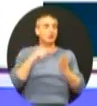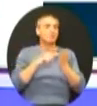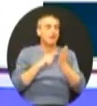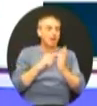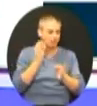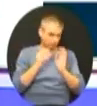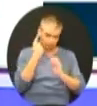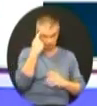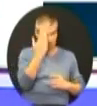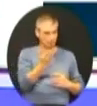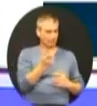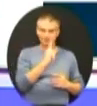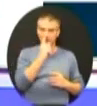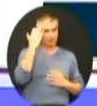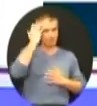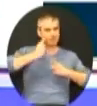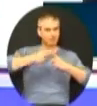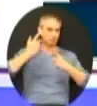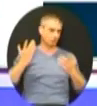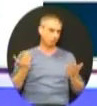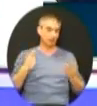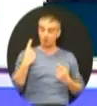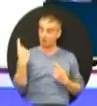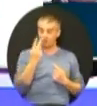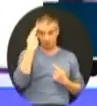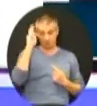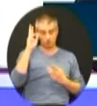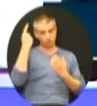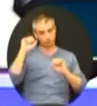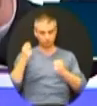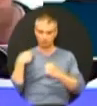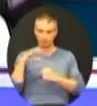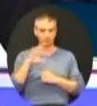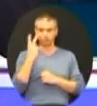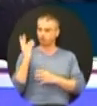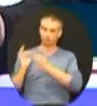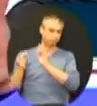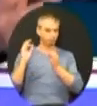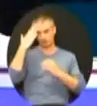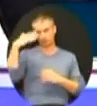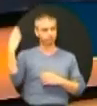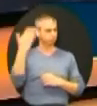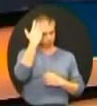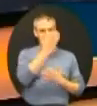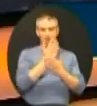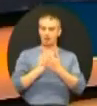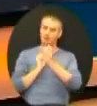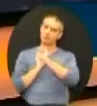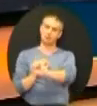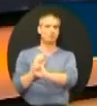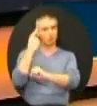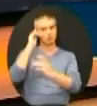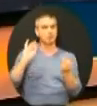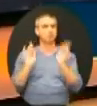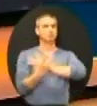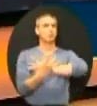משפט ומי כמונו יודע איננו מדע מדויק כמעט לכל רעיון או יוזמה אני יכול למצוא שני משפטנים בעלי שם שיתמכו בלט בעמדות